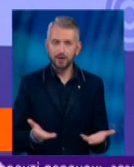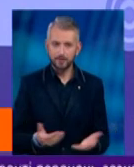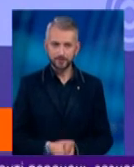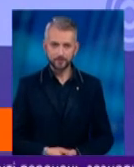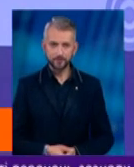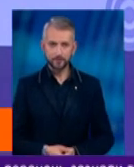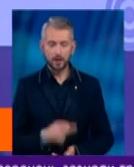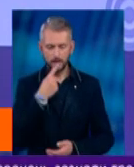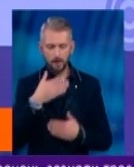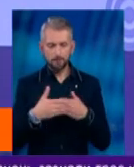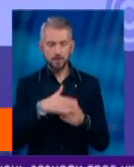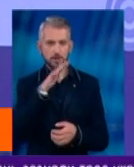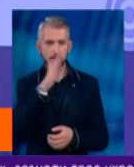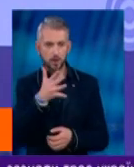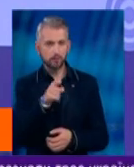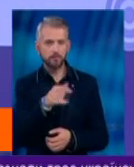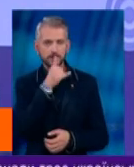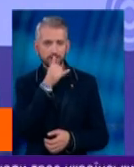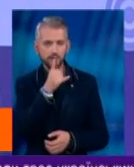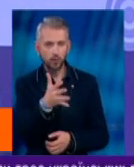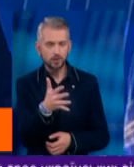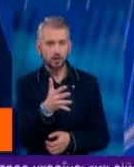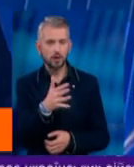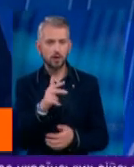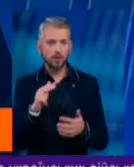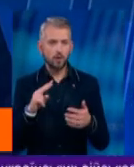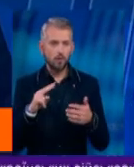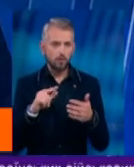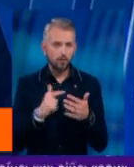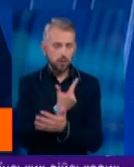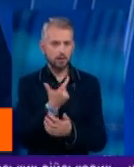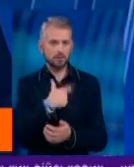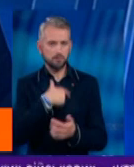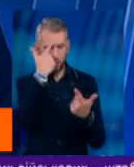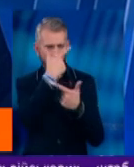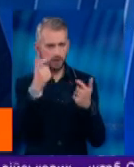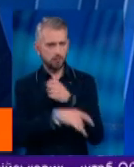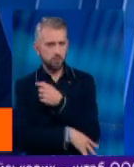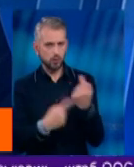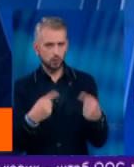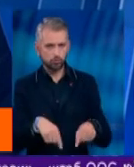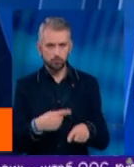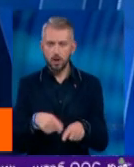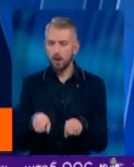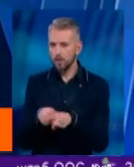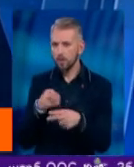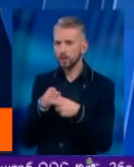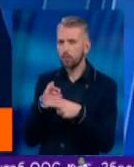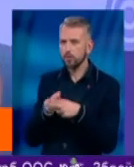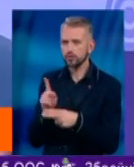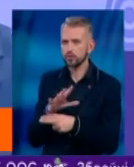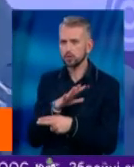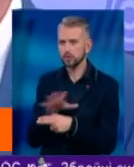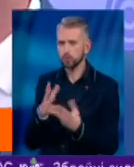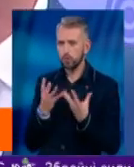Найближчі 5 років ви вже не зможете повторно себе оголосити банкрутом. Тобто ось це такий запобіжник, щоб це не